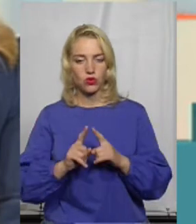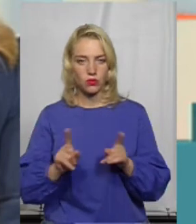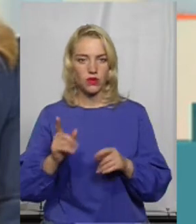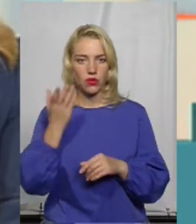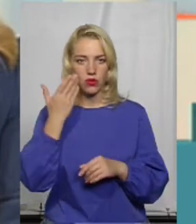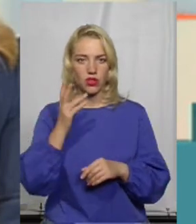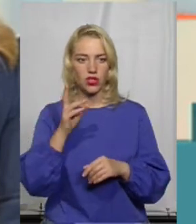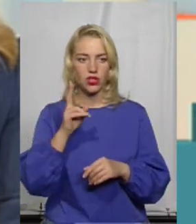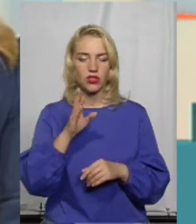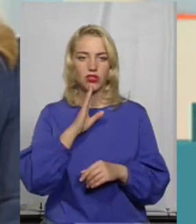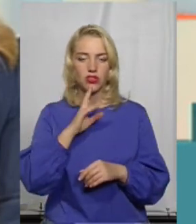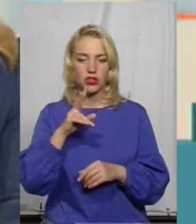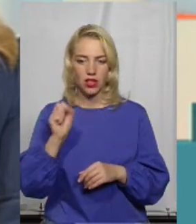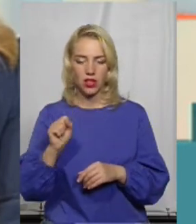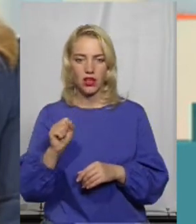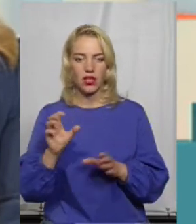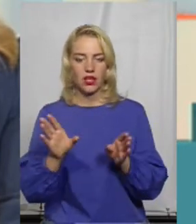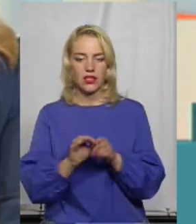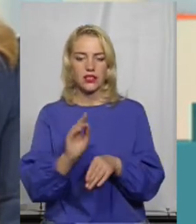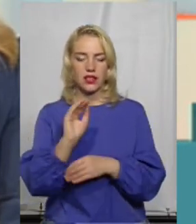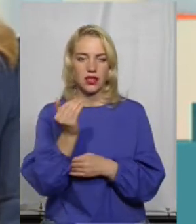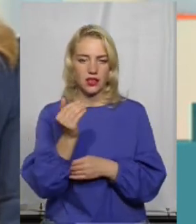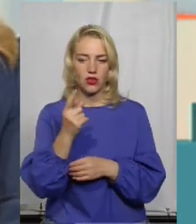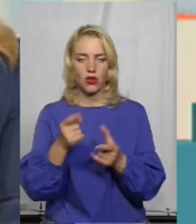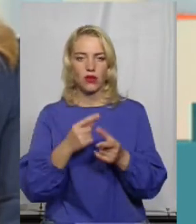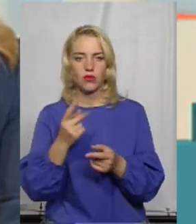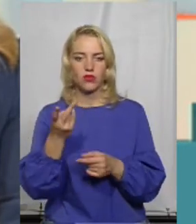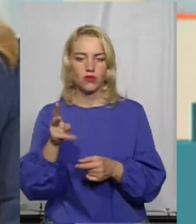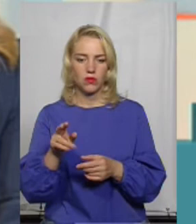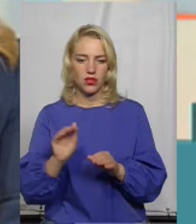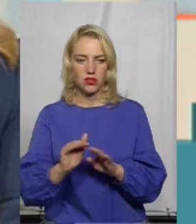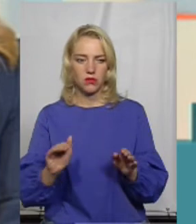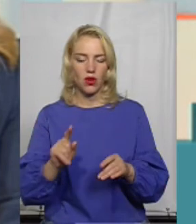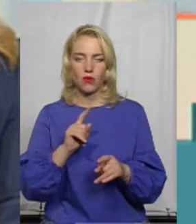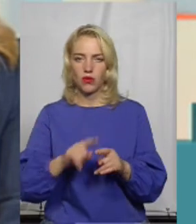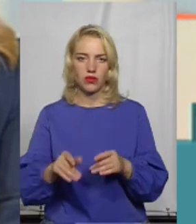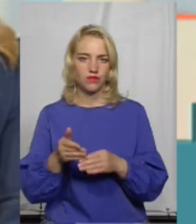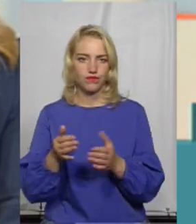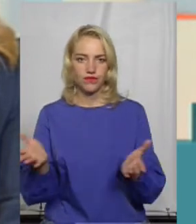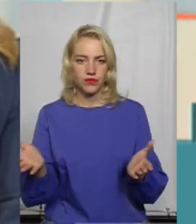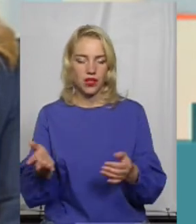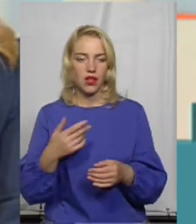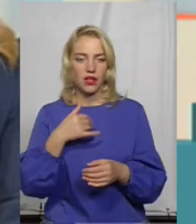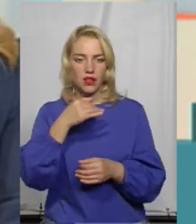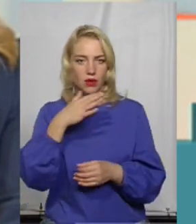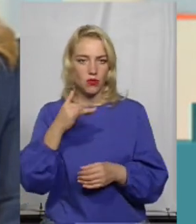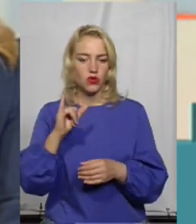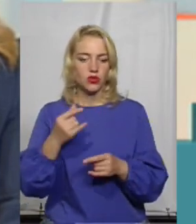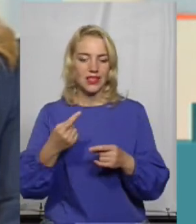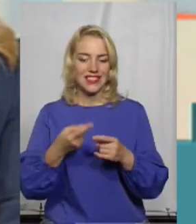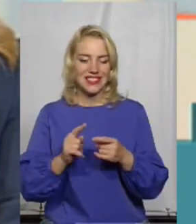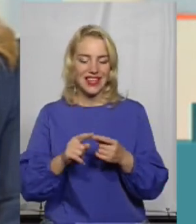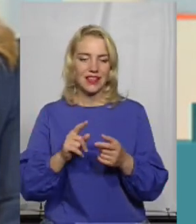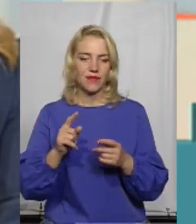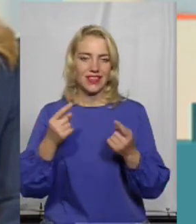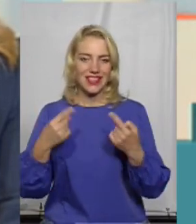жінка з дитиною чи з двома дітьми, і оперативно зреагувати вони не можуть. То якраз оця маця кризова кімната, яка в